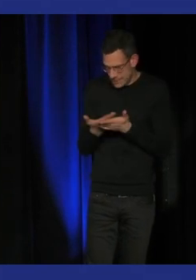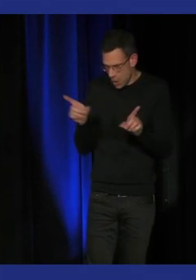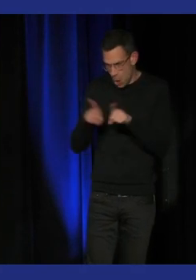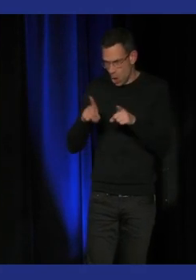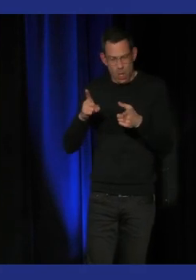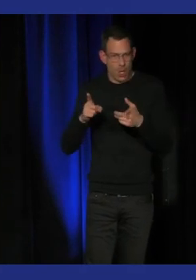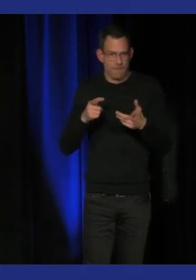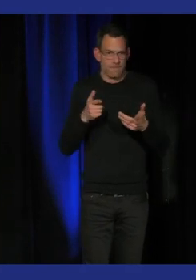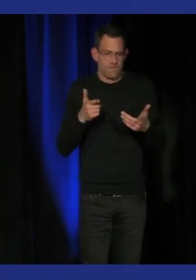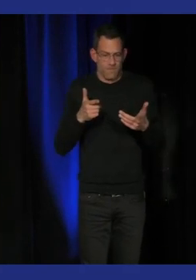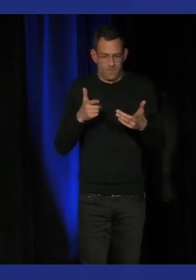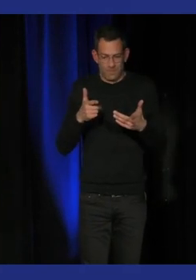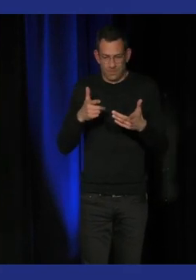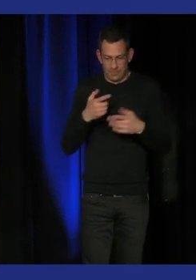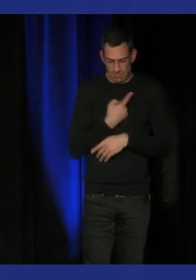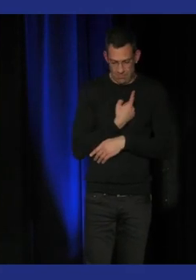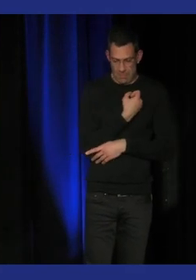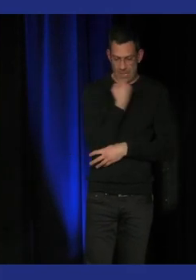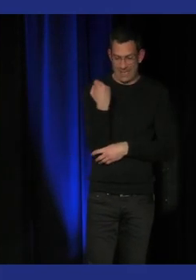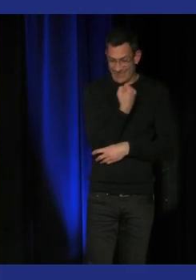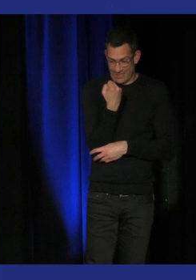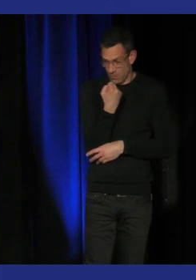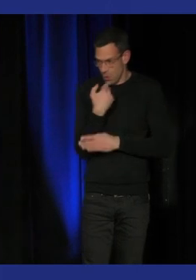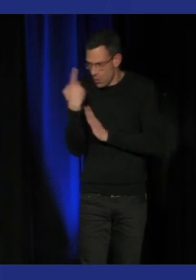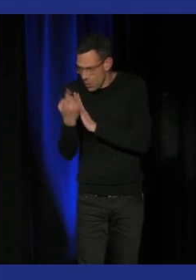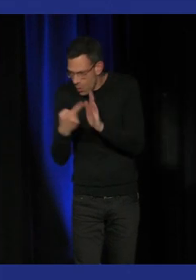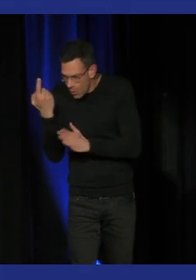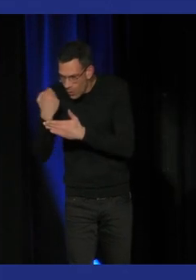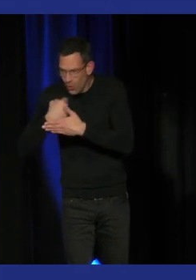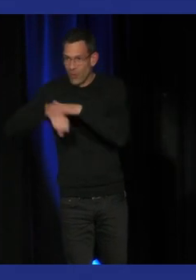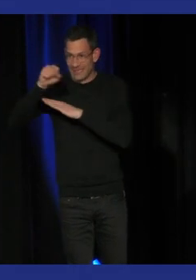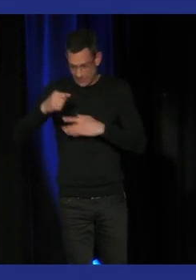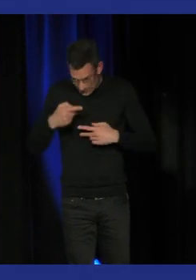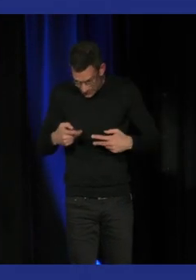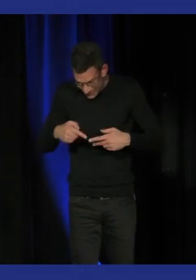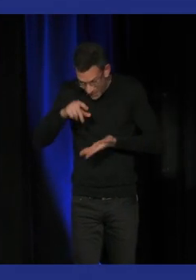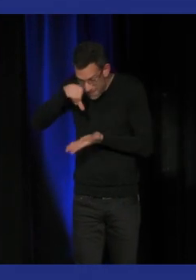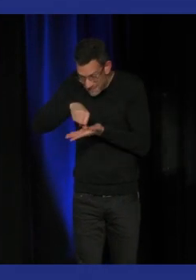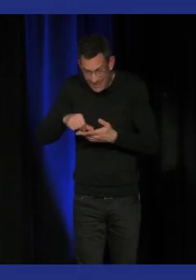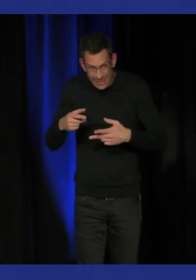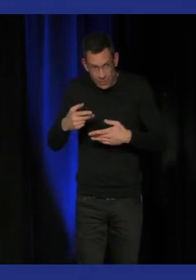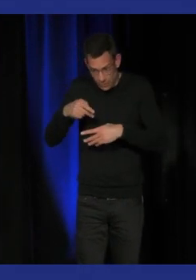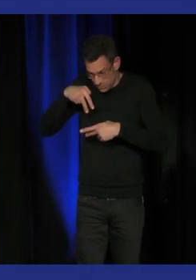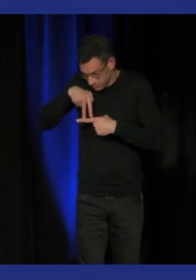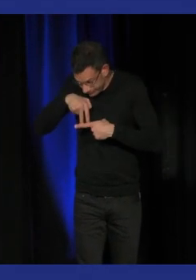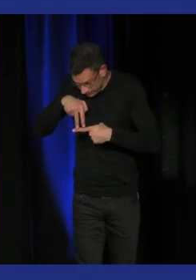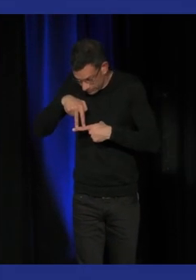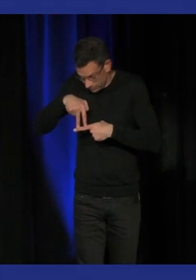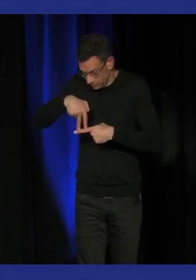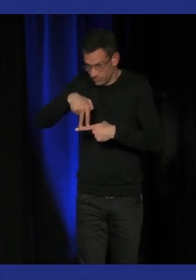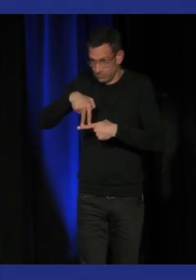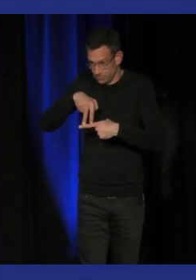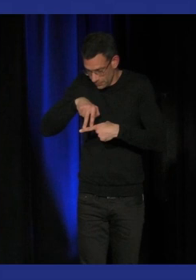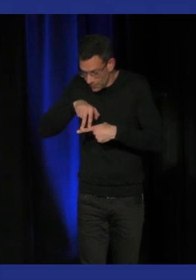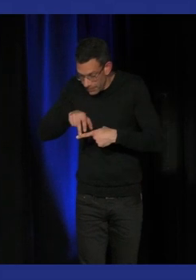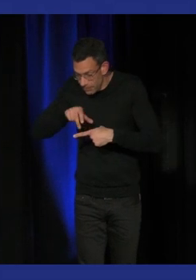transition entre l'isolement et la renaissance qu'on dit que le sujet est dans un état liminal, c'est-à-dire littéralement qu'il est sur le seuil, qu'il se trouve